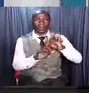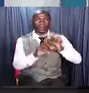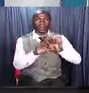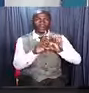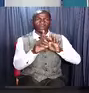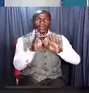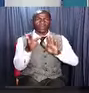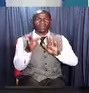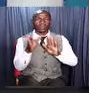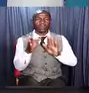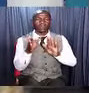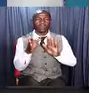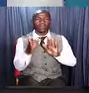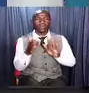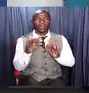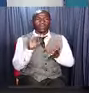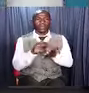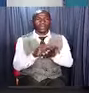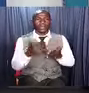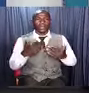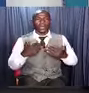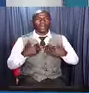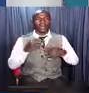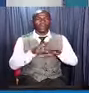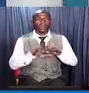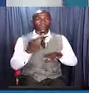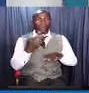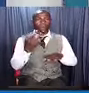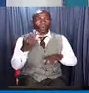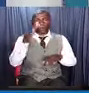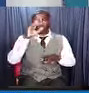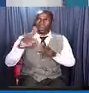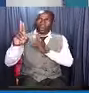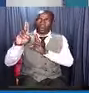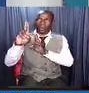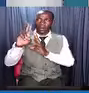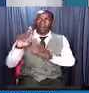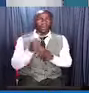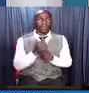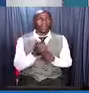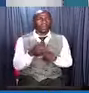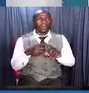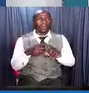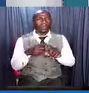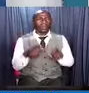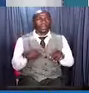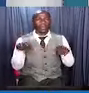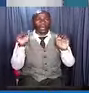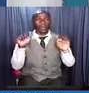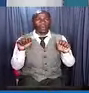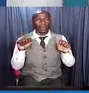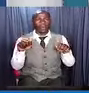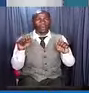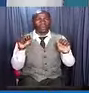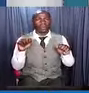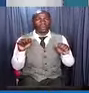to manifest in him. Angawe na kazi nzuri ya heshima. At least to have an honorable work. Lakini alipojaliwa. But when he